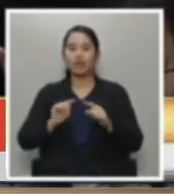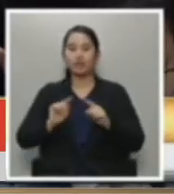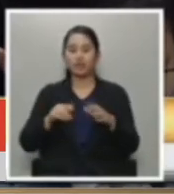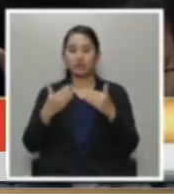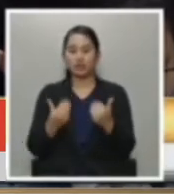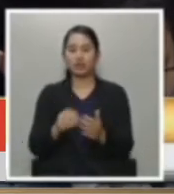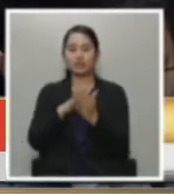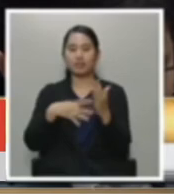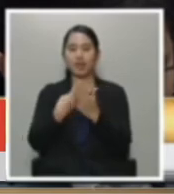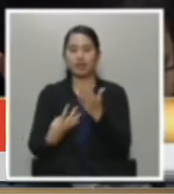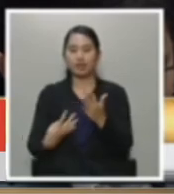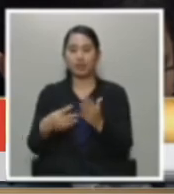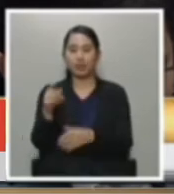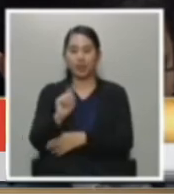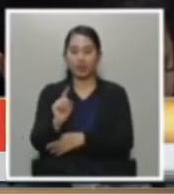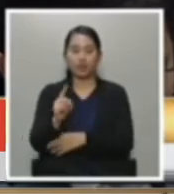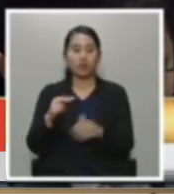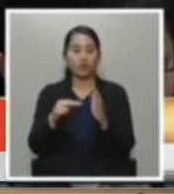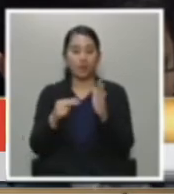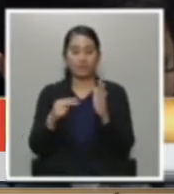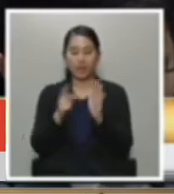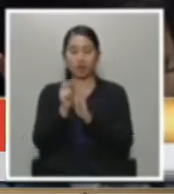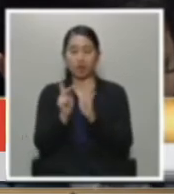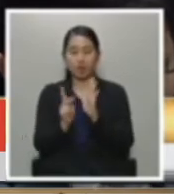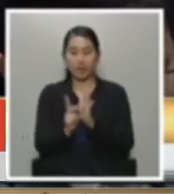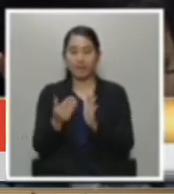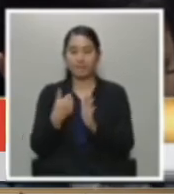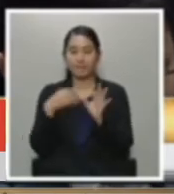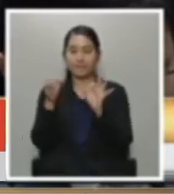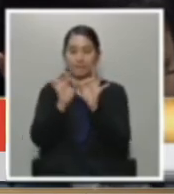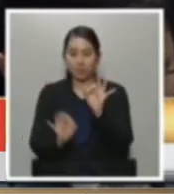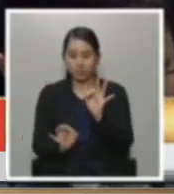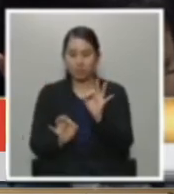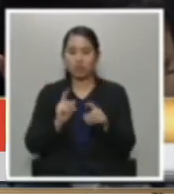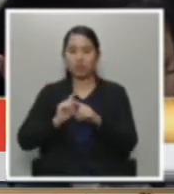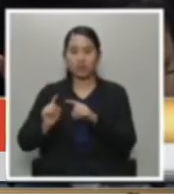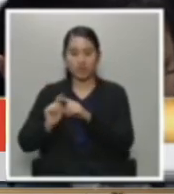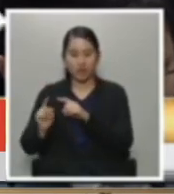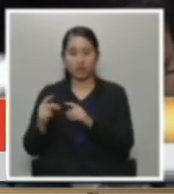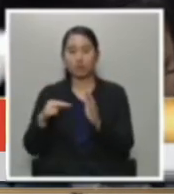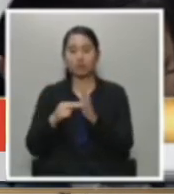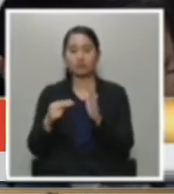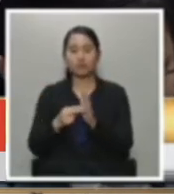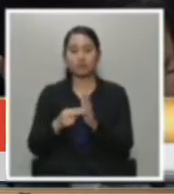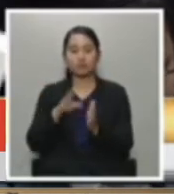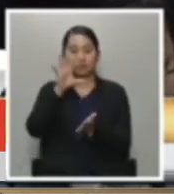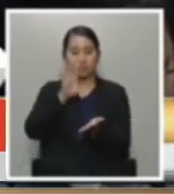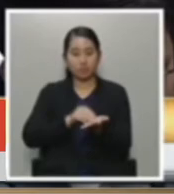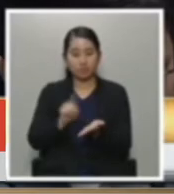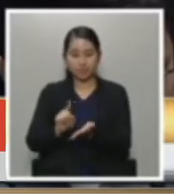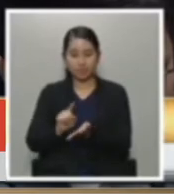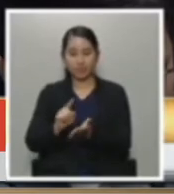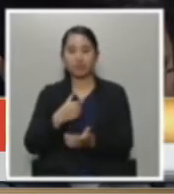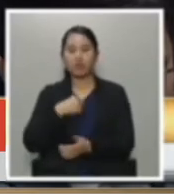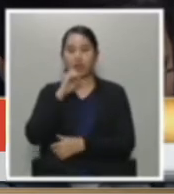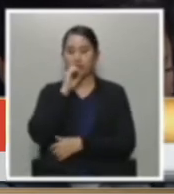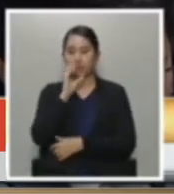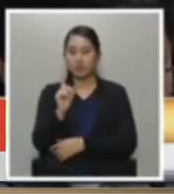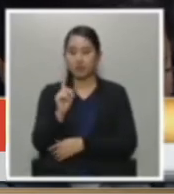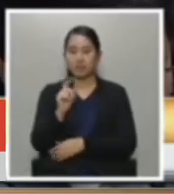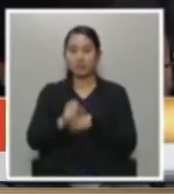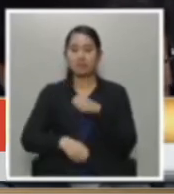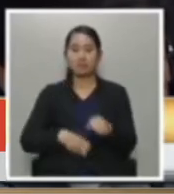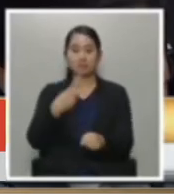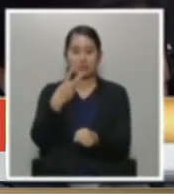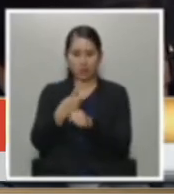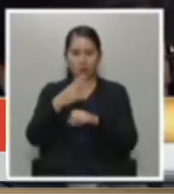ต่างๆที่ท่านบอกเนี่ยมันต้องปฏิรูปด้วยกฎหมายแล้วมีสักข้อความหนึ่งไหมในฉบับเนี่ยท่านที่บอกว่า2ปีกว่